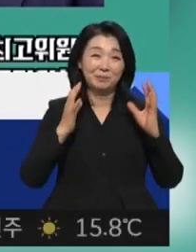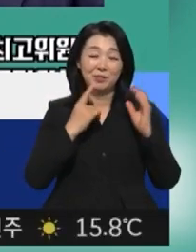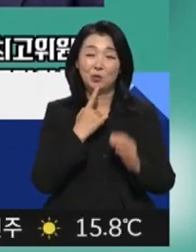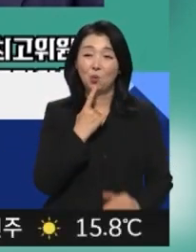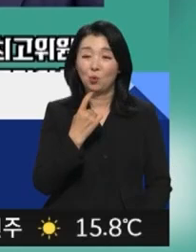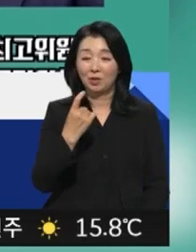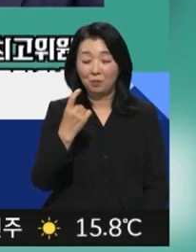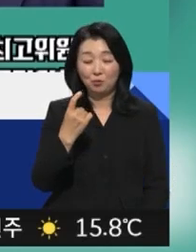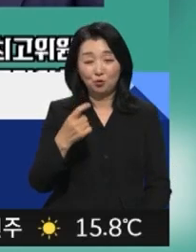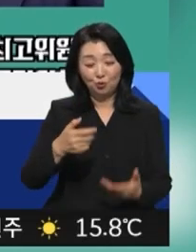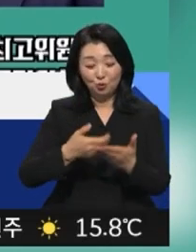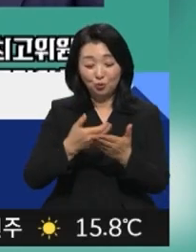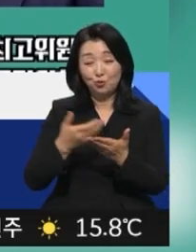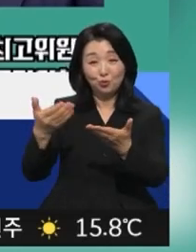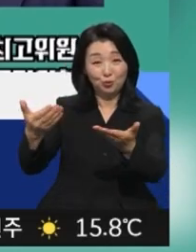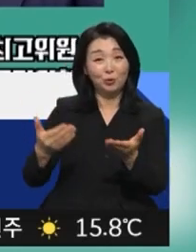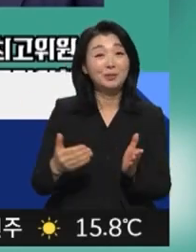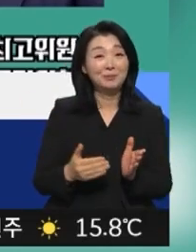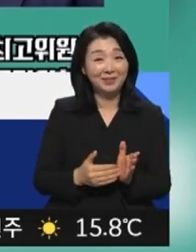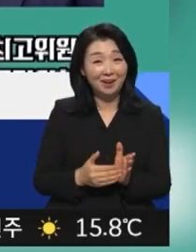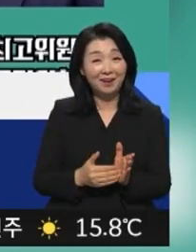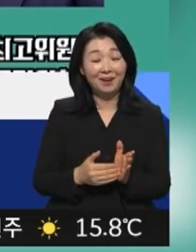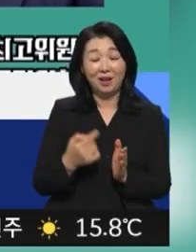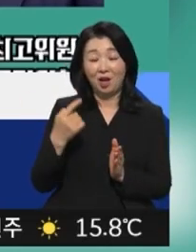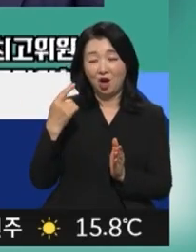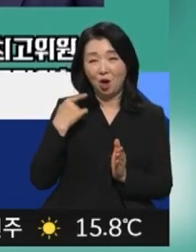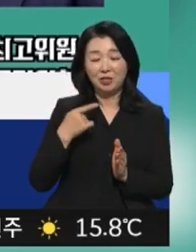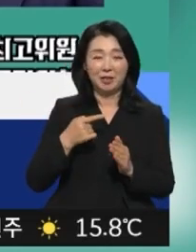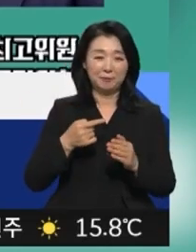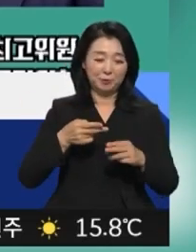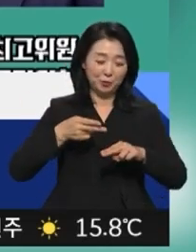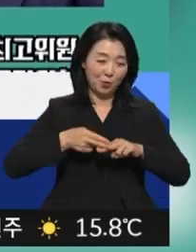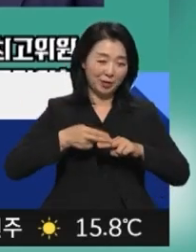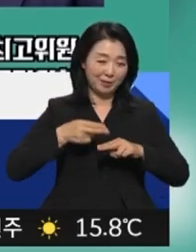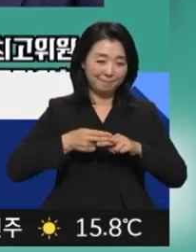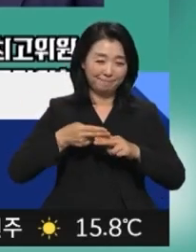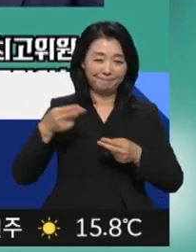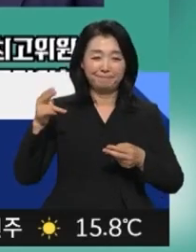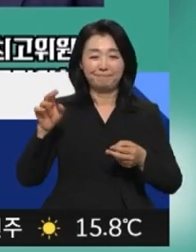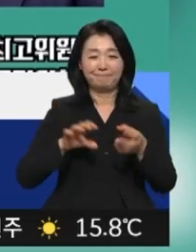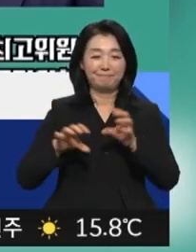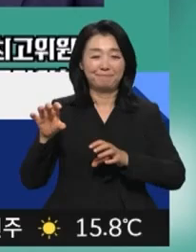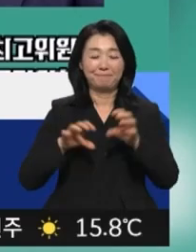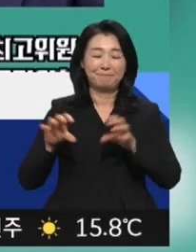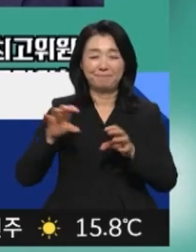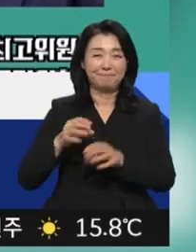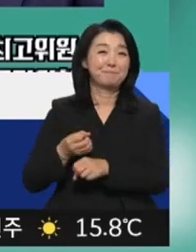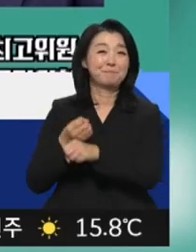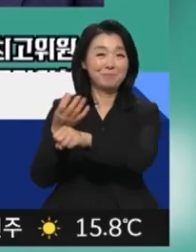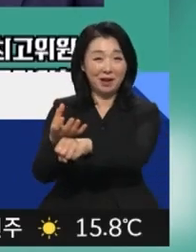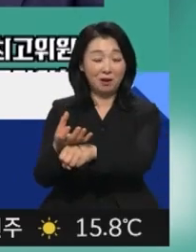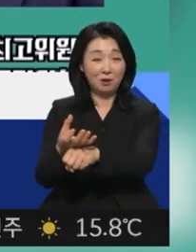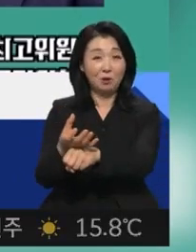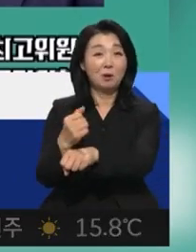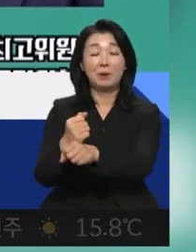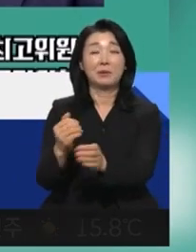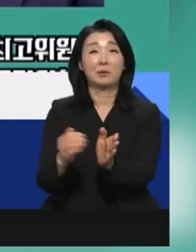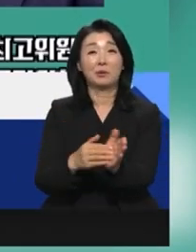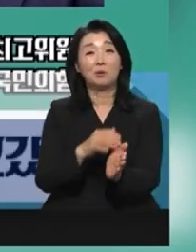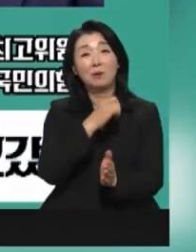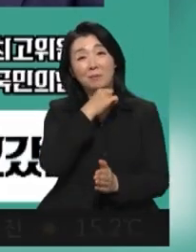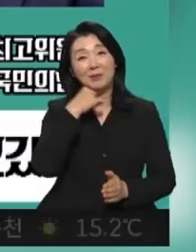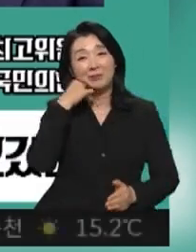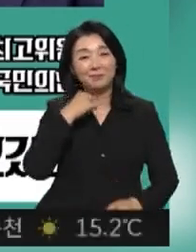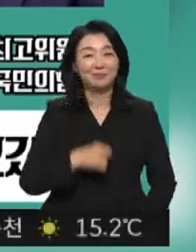나왔어요. 그런데 대통령이 직접 그 레시피를 전달을 해서 만들었다. 아유, 정말 맛있더라고요.